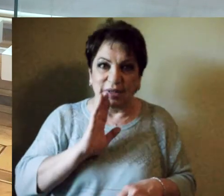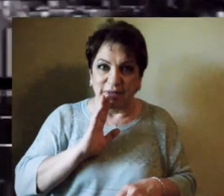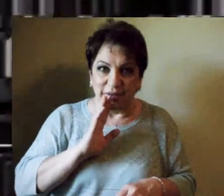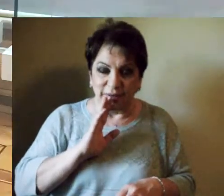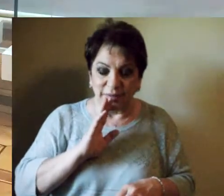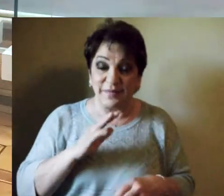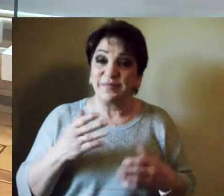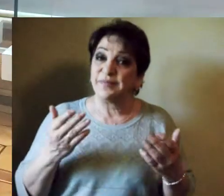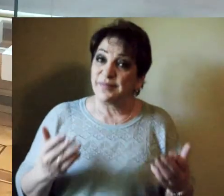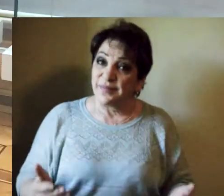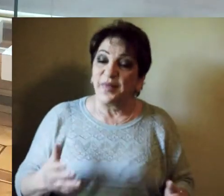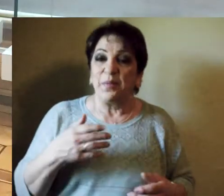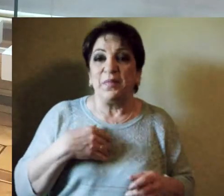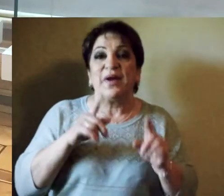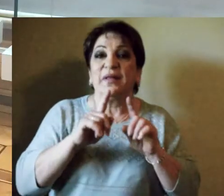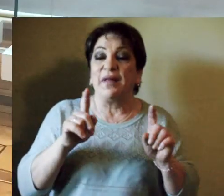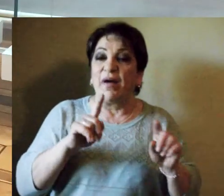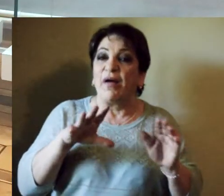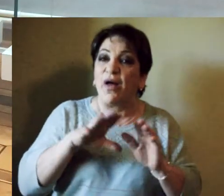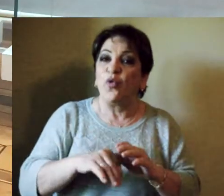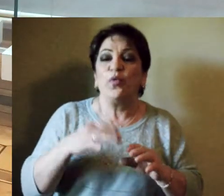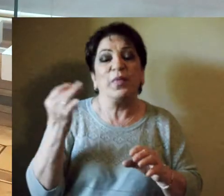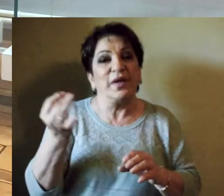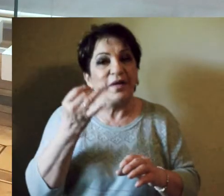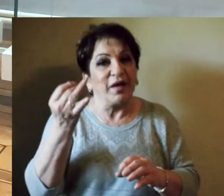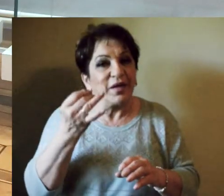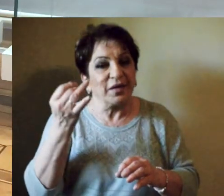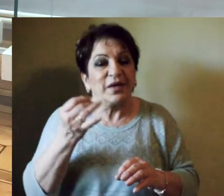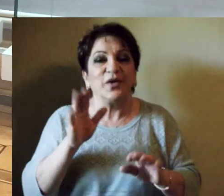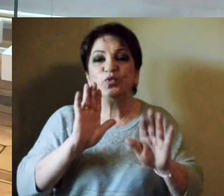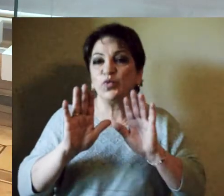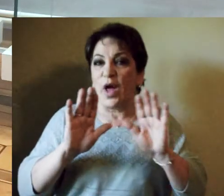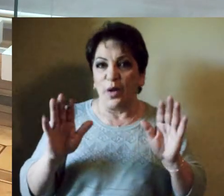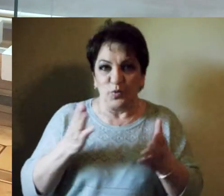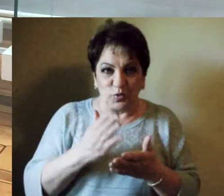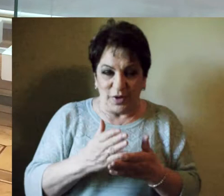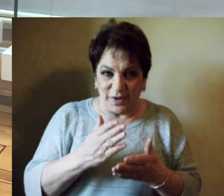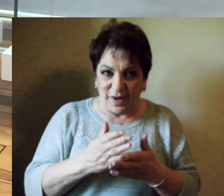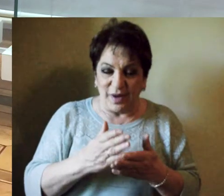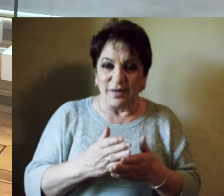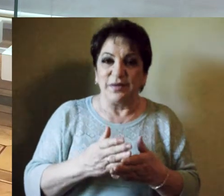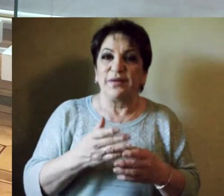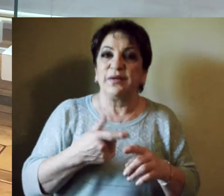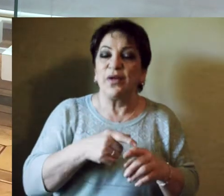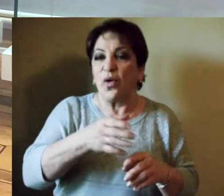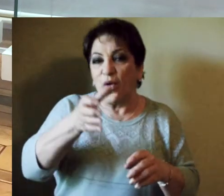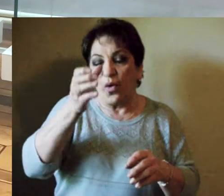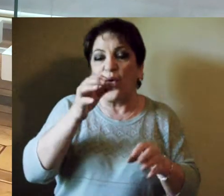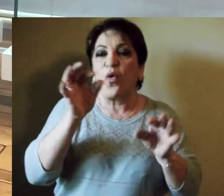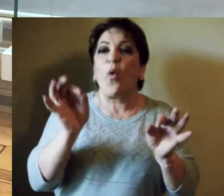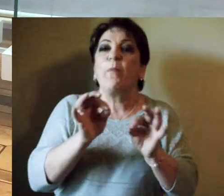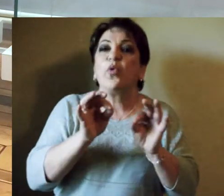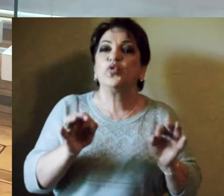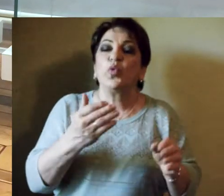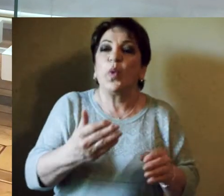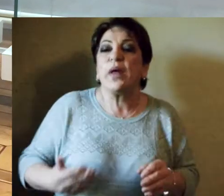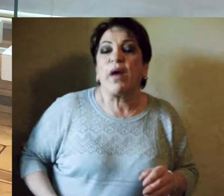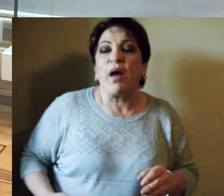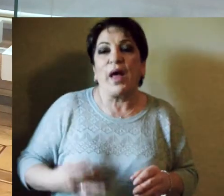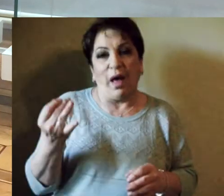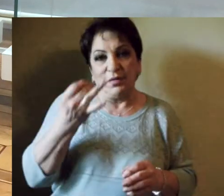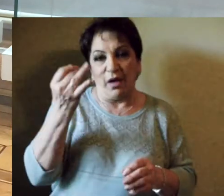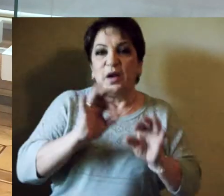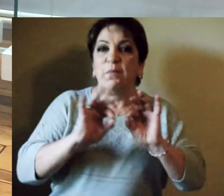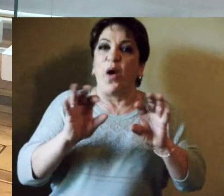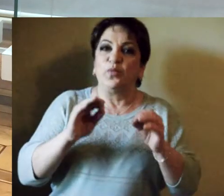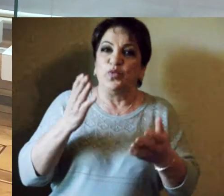է։ Դե ինչ մեր թանգարանում դեր բազմաթիվ հետաքրկիր ծությանում ուշներկան, որոնց հետ կոմպոզիտորի կյանքի ուշագրավ